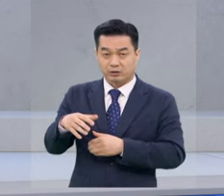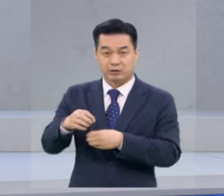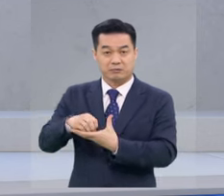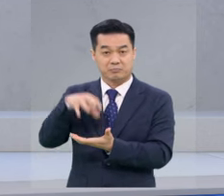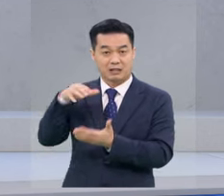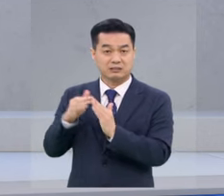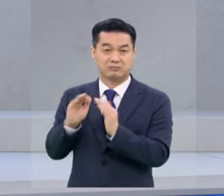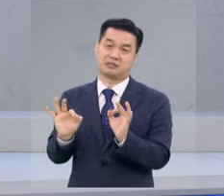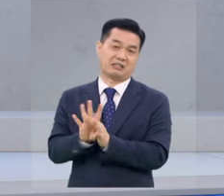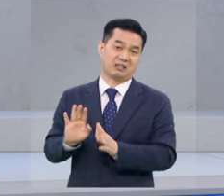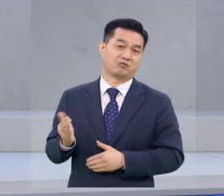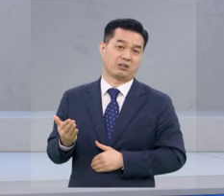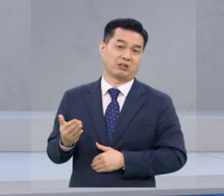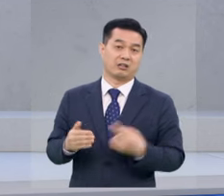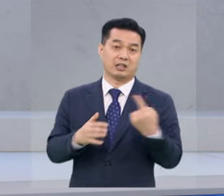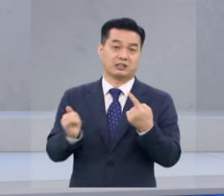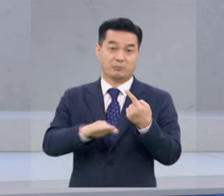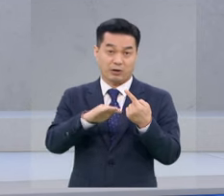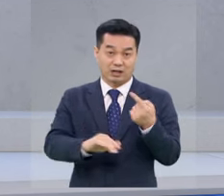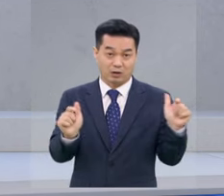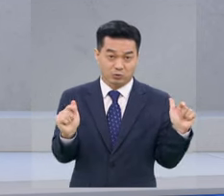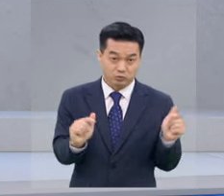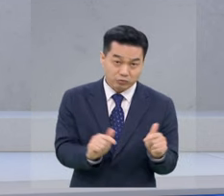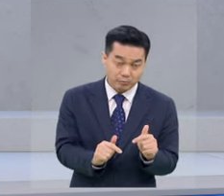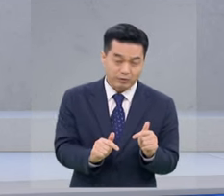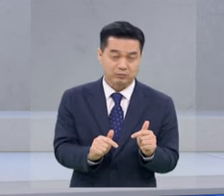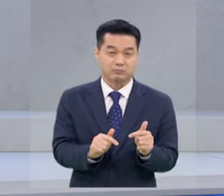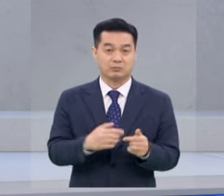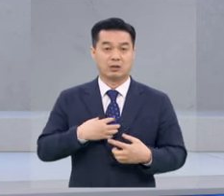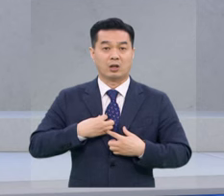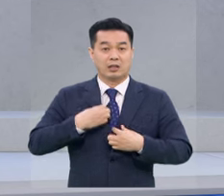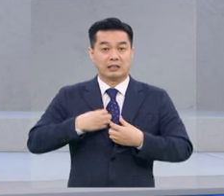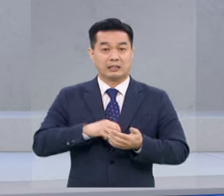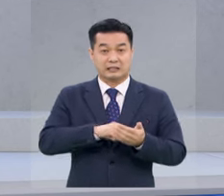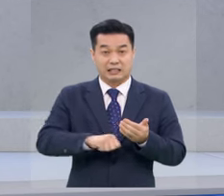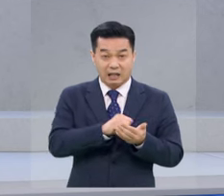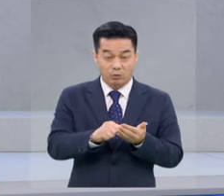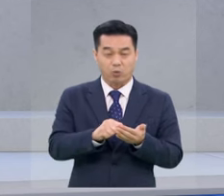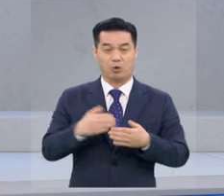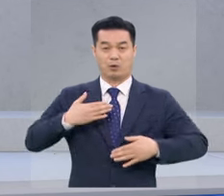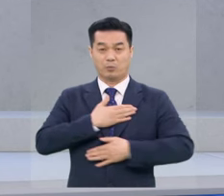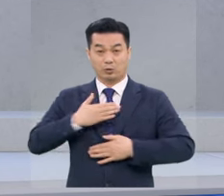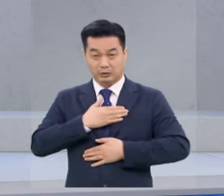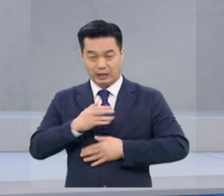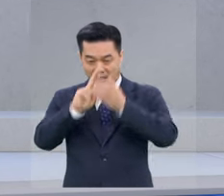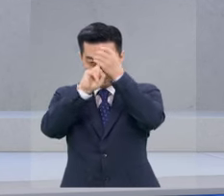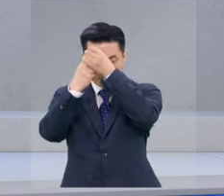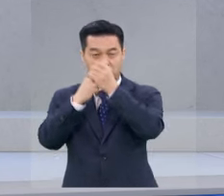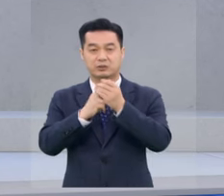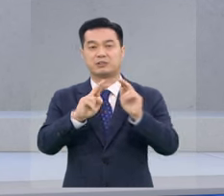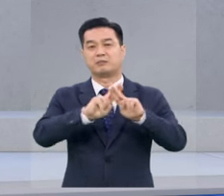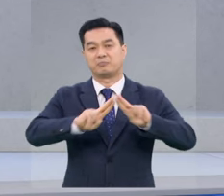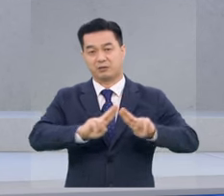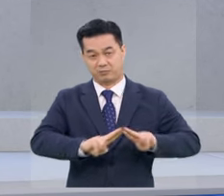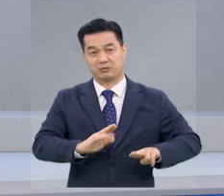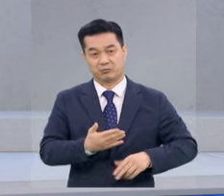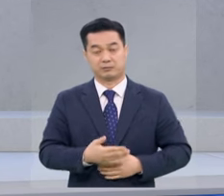사라집니다 1천명대로 주저앉으면 세탁소 목욕탕 미용실이 폐업합니다